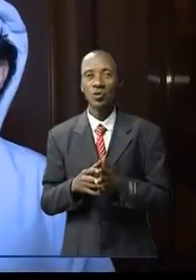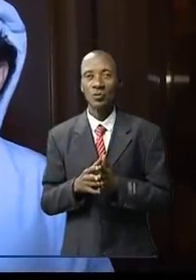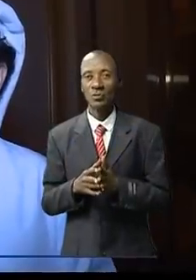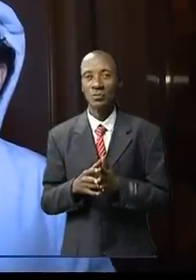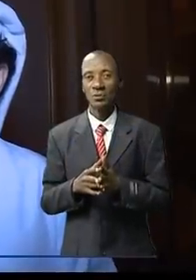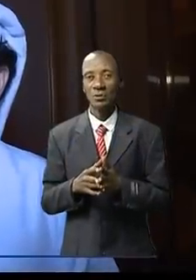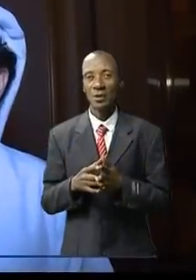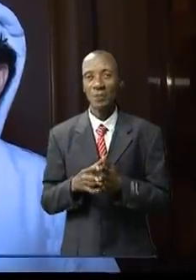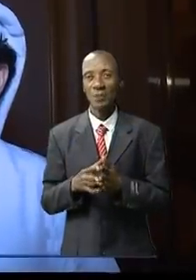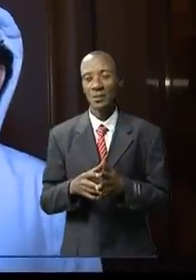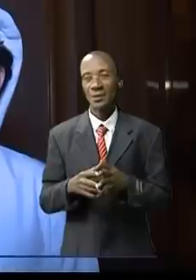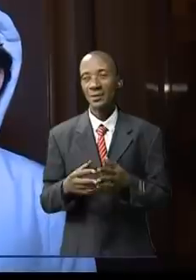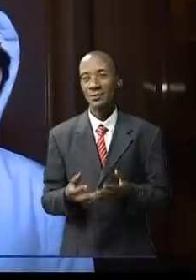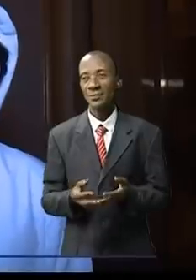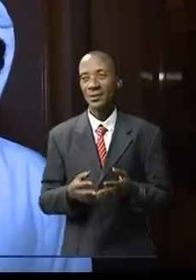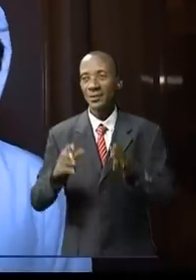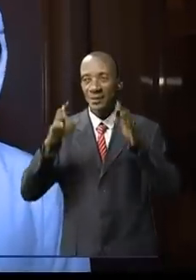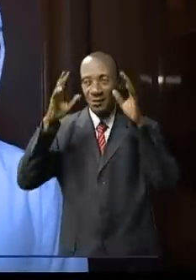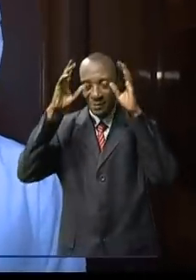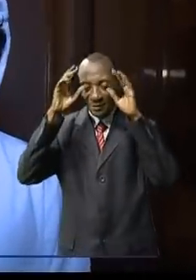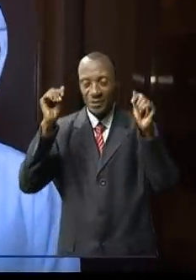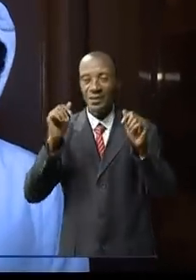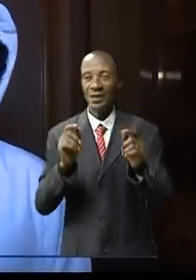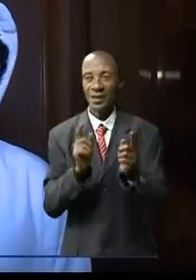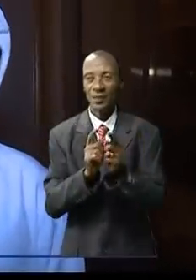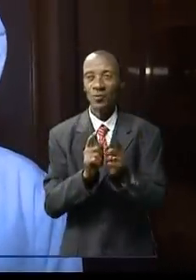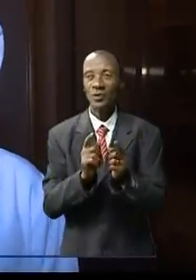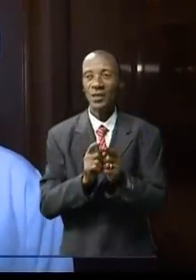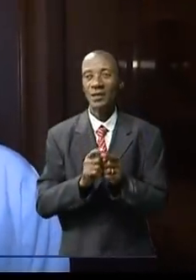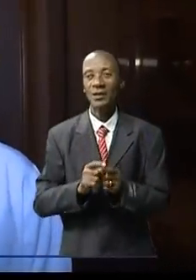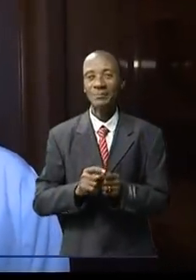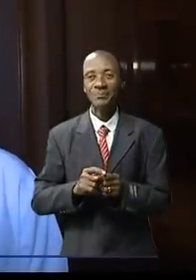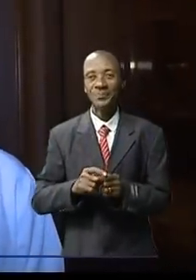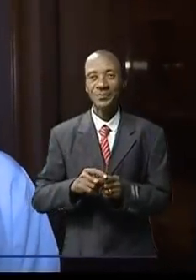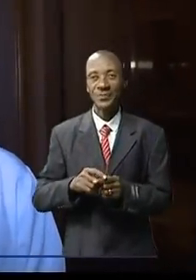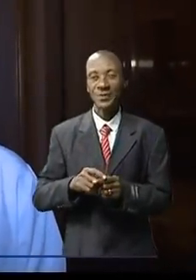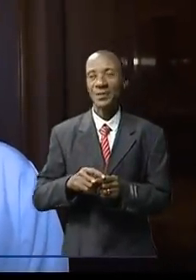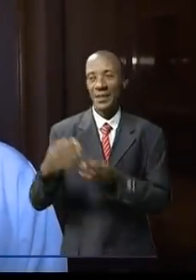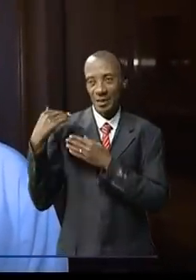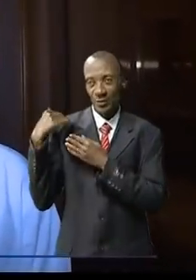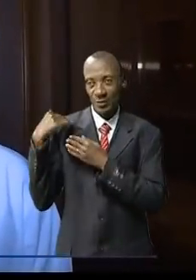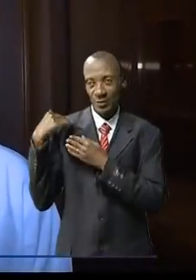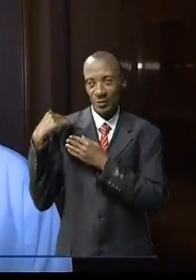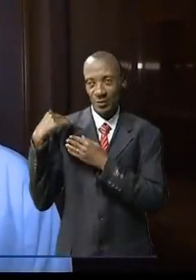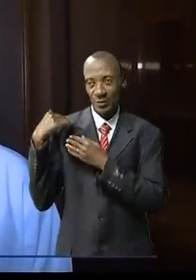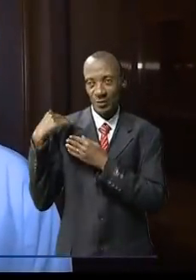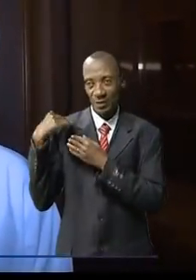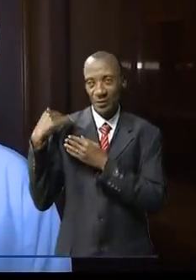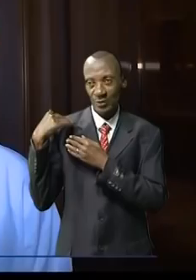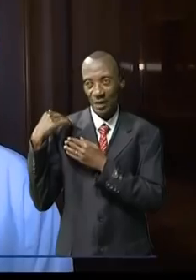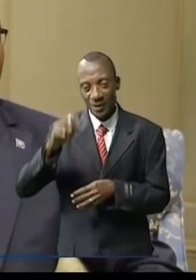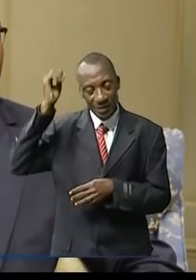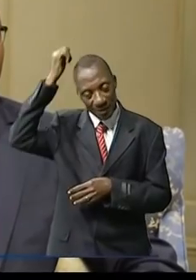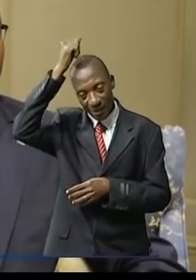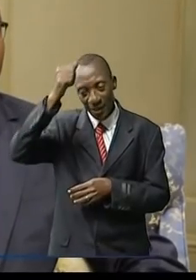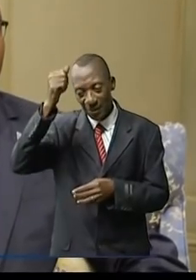du Congo, un grand pays qui est en visite ici chez nous aux Émirats arabes unis. Franchement, nous